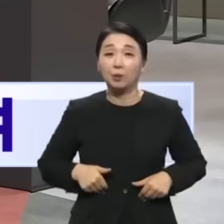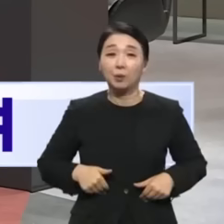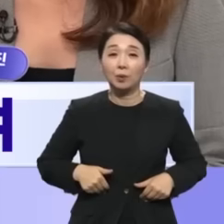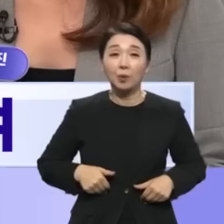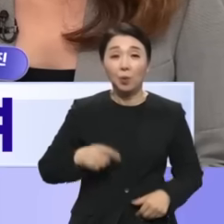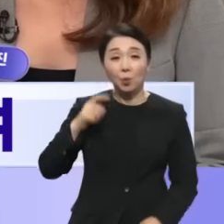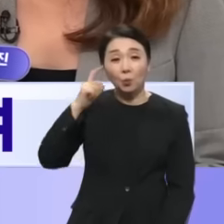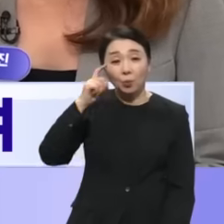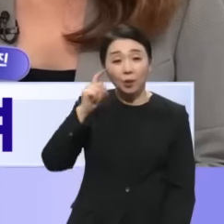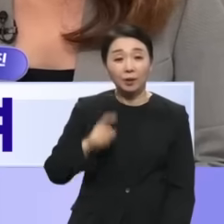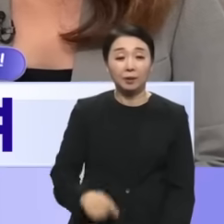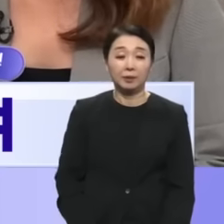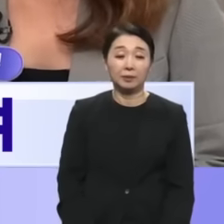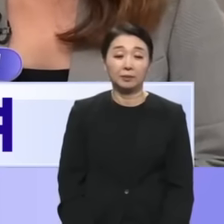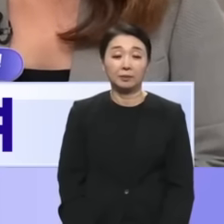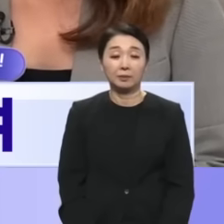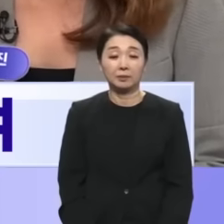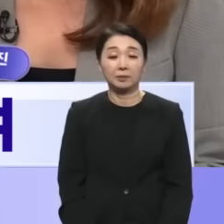뭐